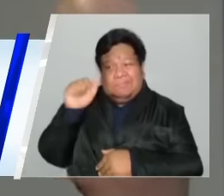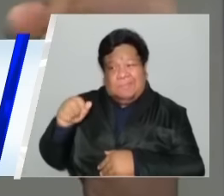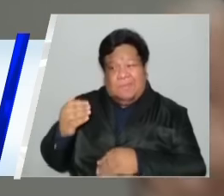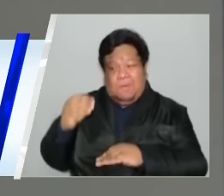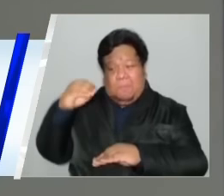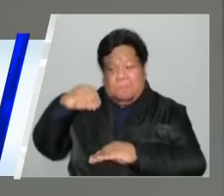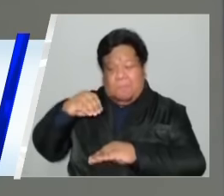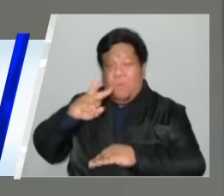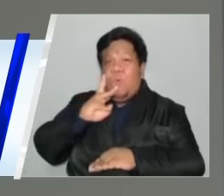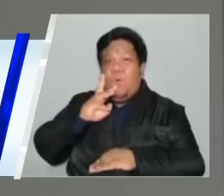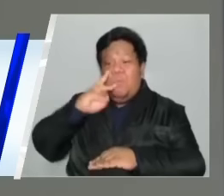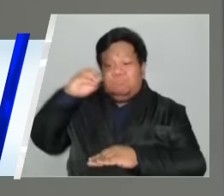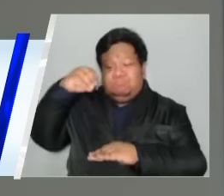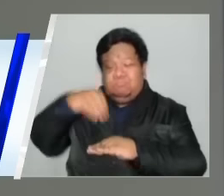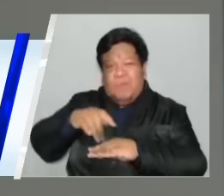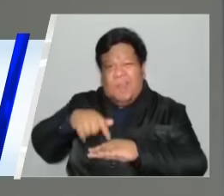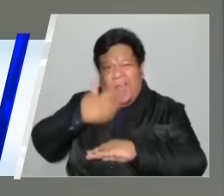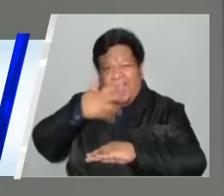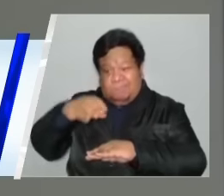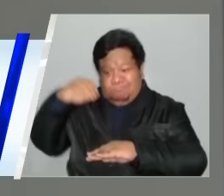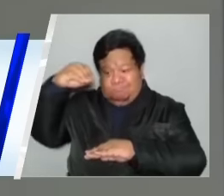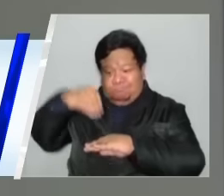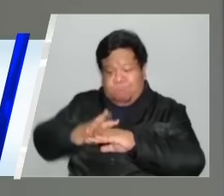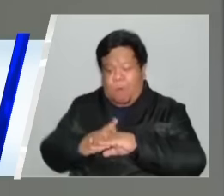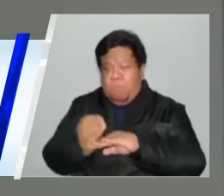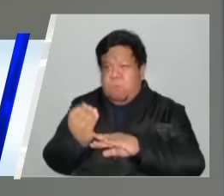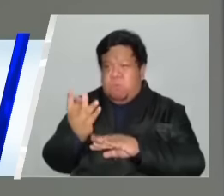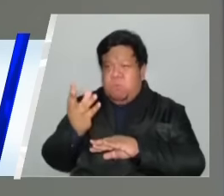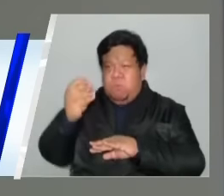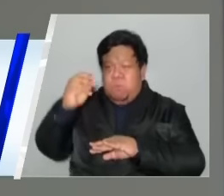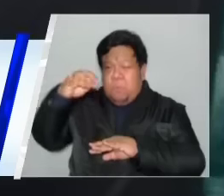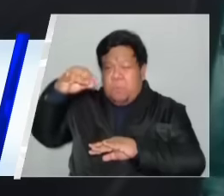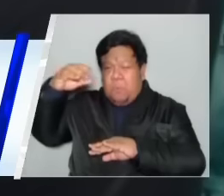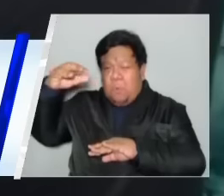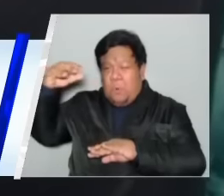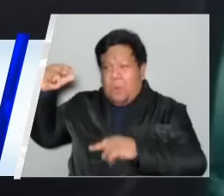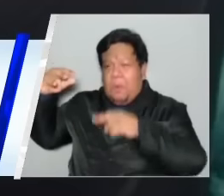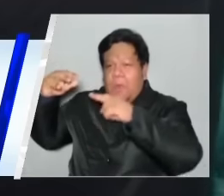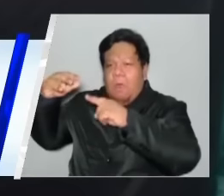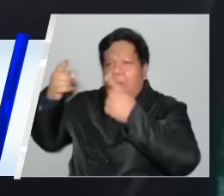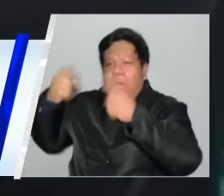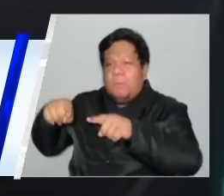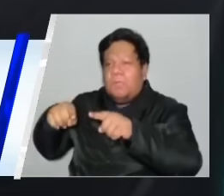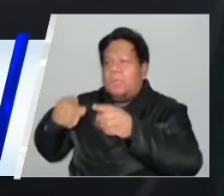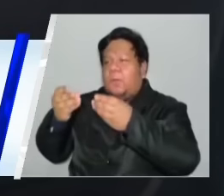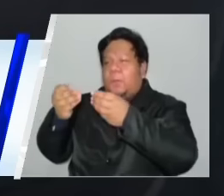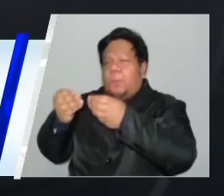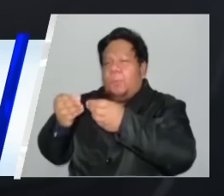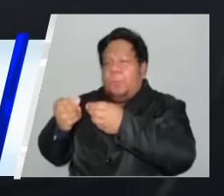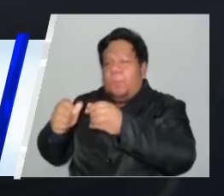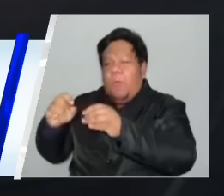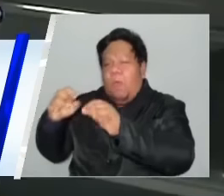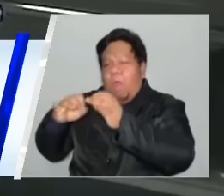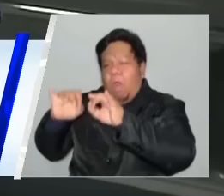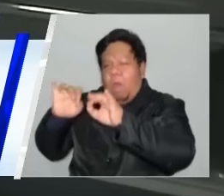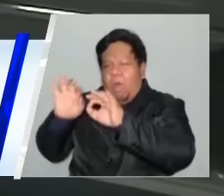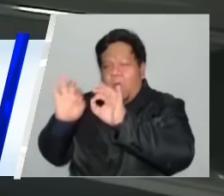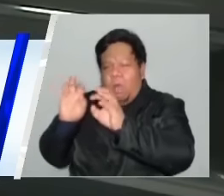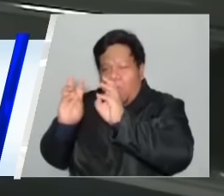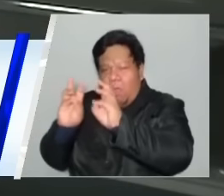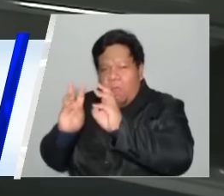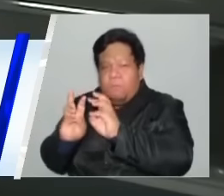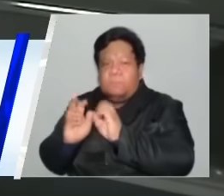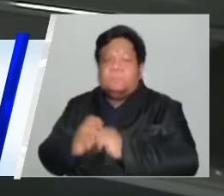ay pinupulverize niya yung magma o yung lava. Dagdag ng FEVOX, normal ang mga ganitong aktibidad ng